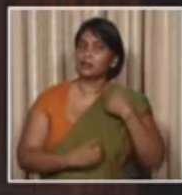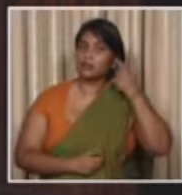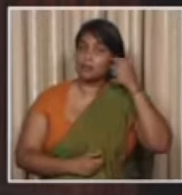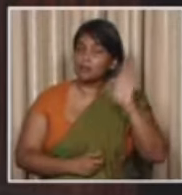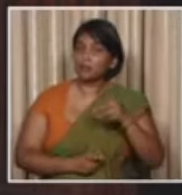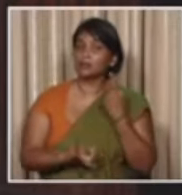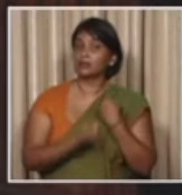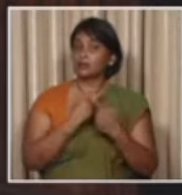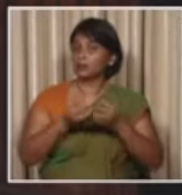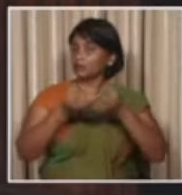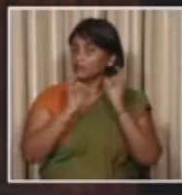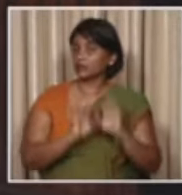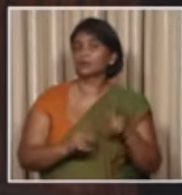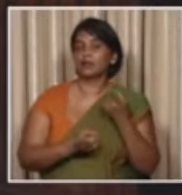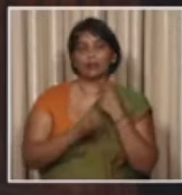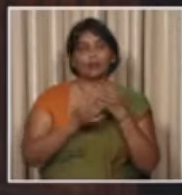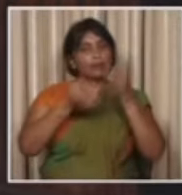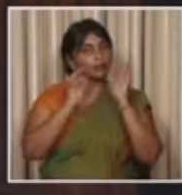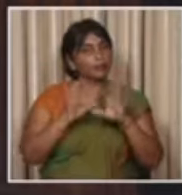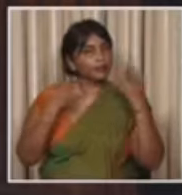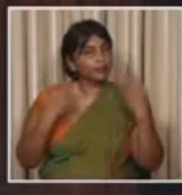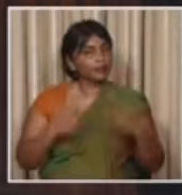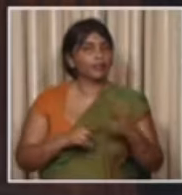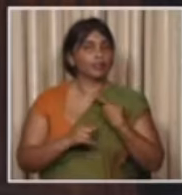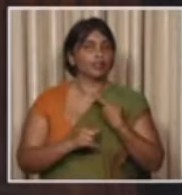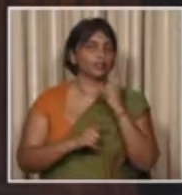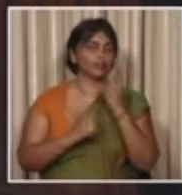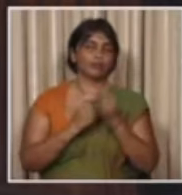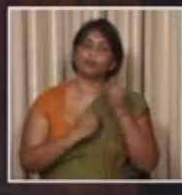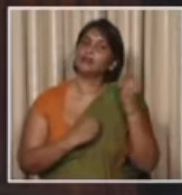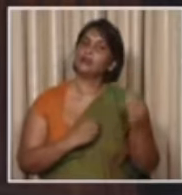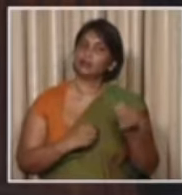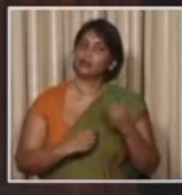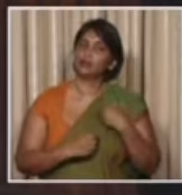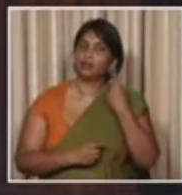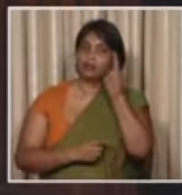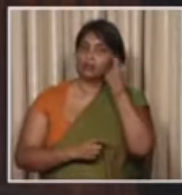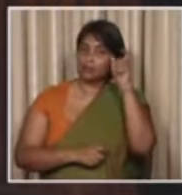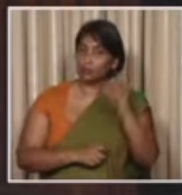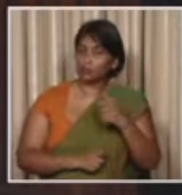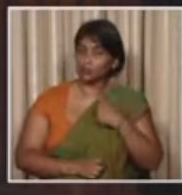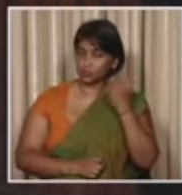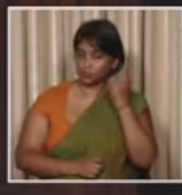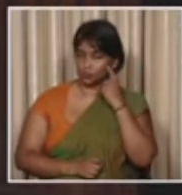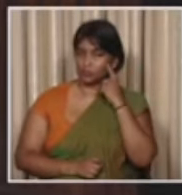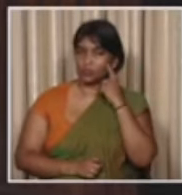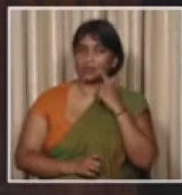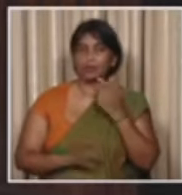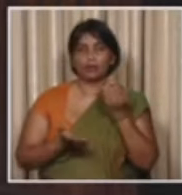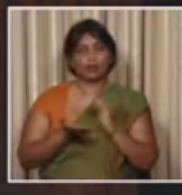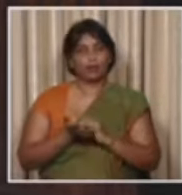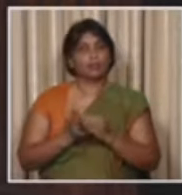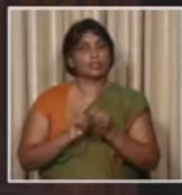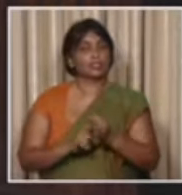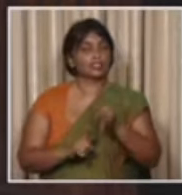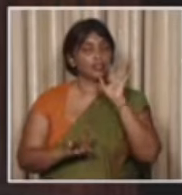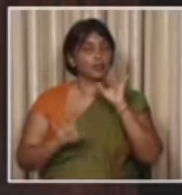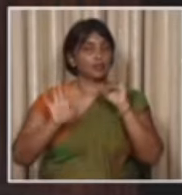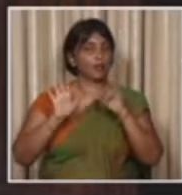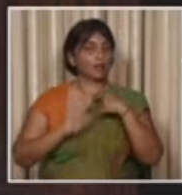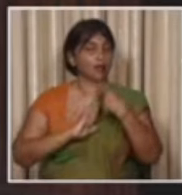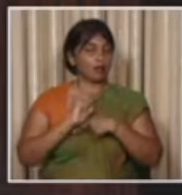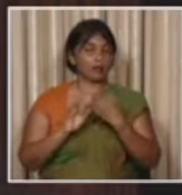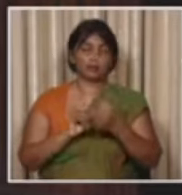වෙන විමර්ශනය හරියට කරන්න, විමර්ශනය හරියට කළේ අවශ්‍ය අයට දඬුවම් දෙන්න. මහා මවලකරු දන්නවා කියලා හයවන විධායක ජනාධිපති, රටේ